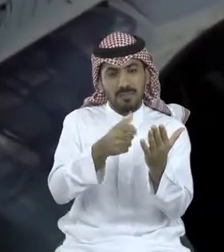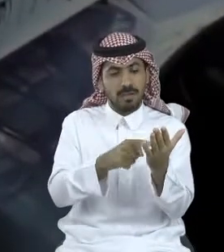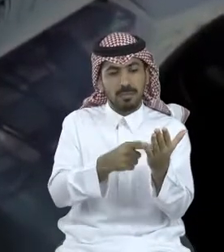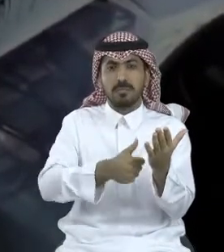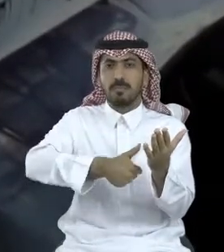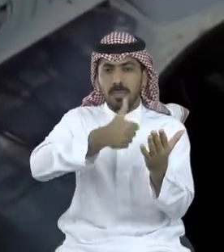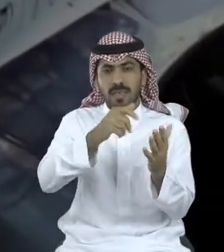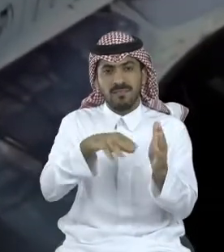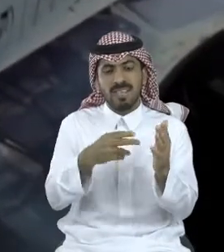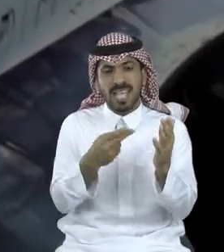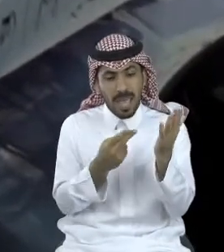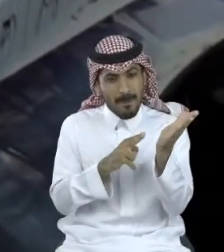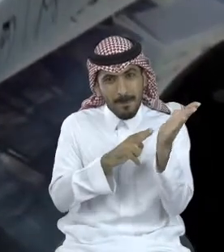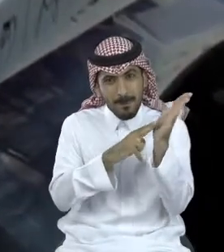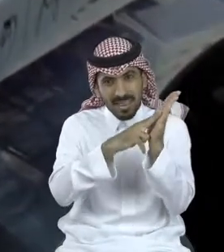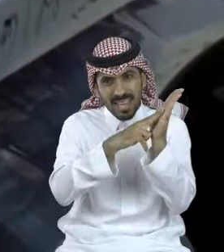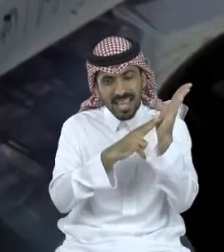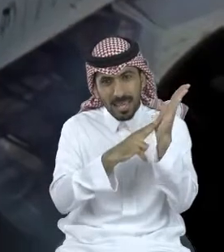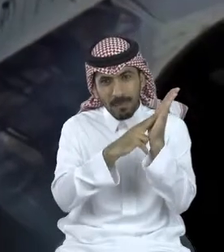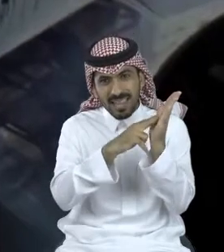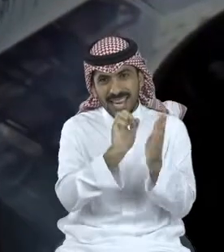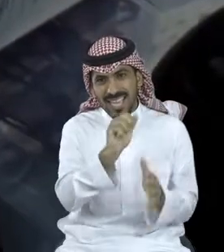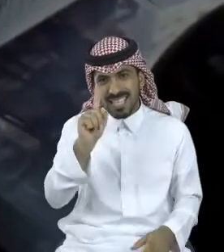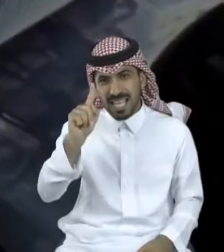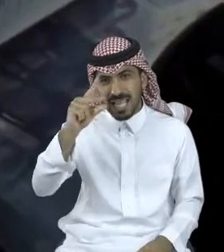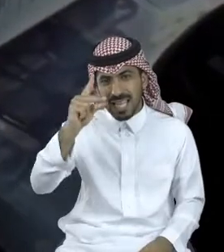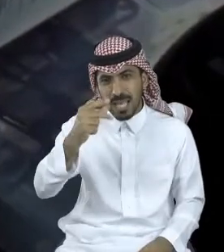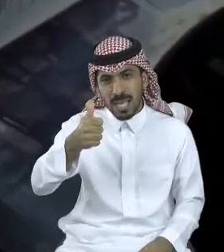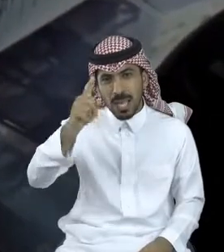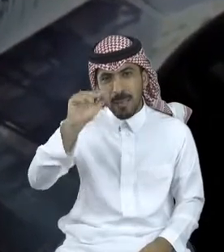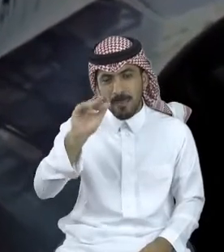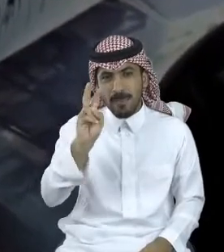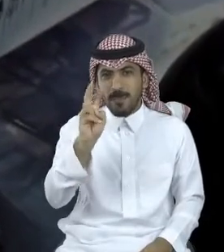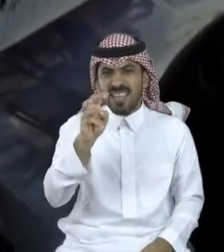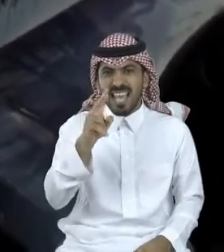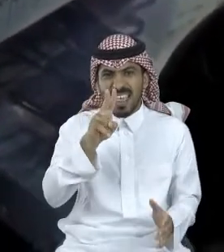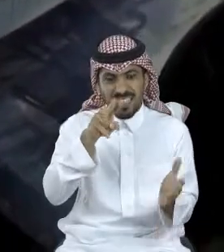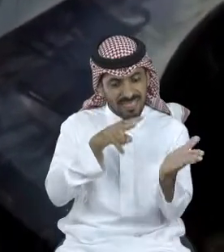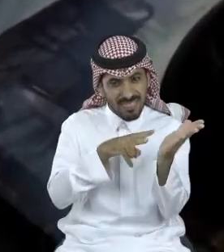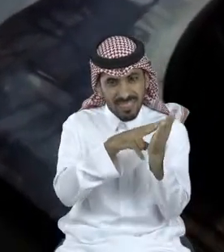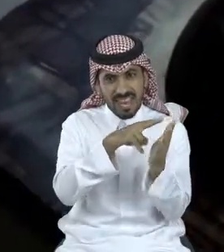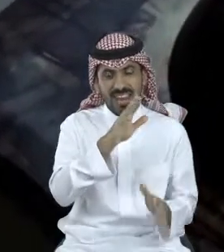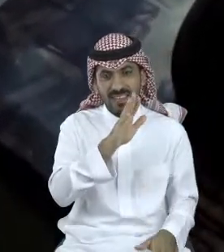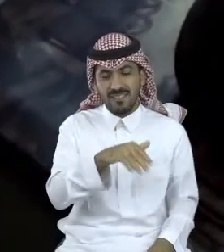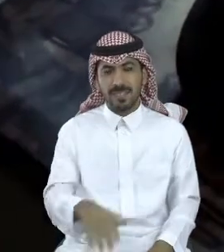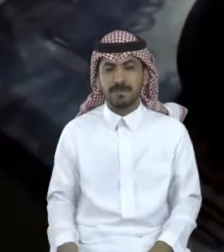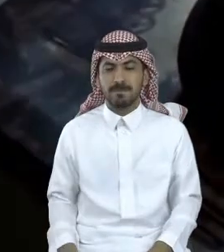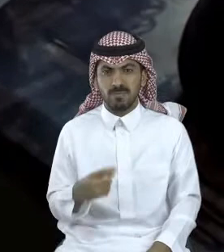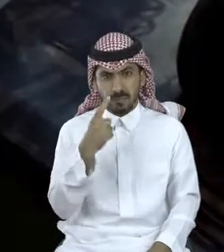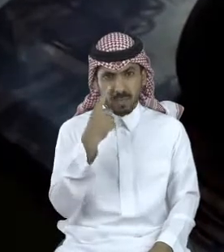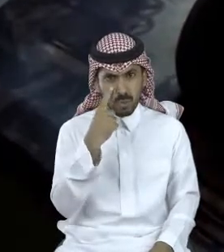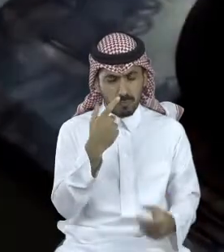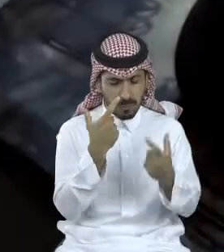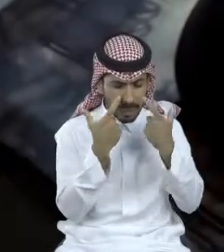حاليا. البطاريه في عندكم واحده من الخطين اللي موجوده في البطاريه، خلينا نتاكد هنا نشوف اي، شوف هذه